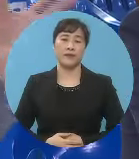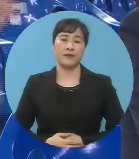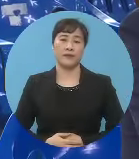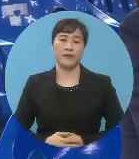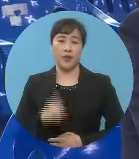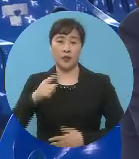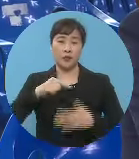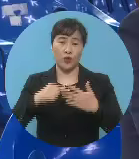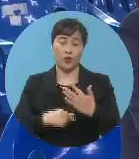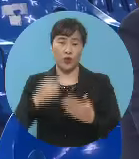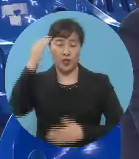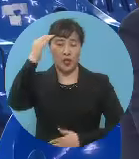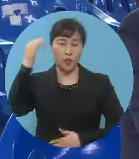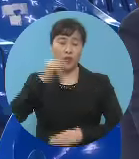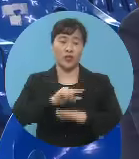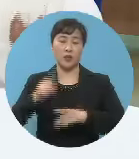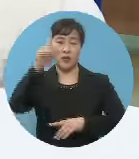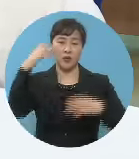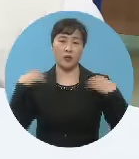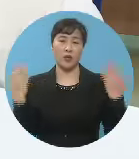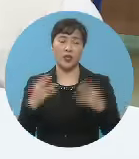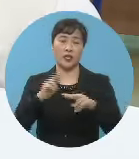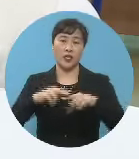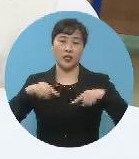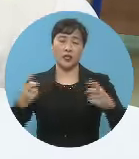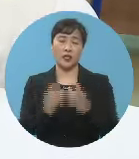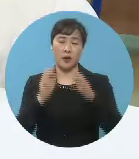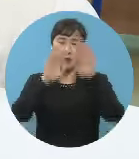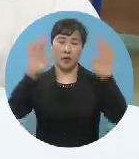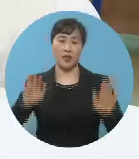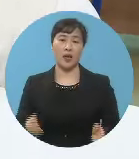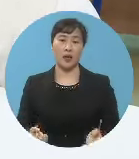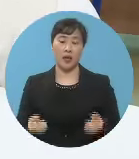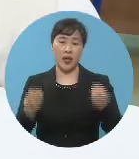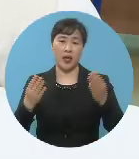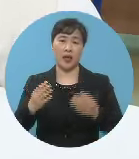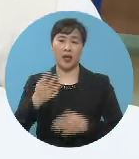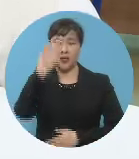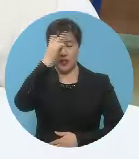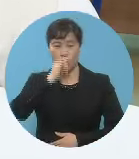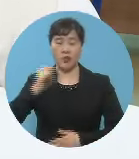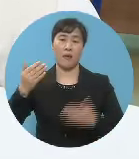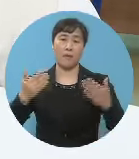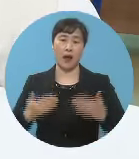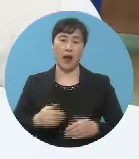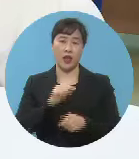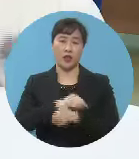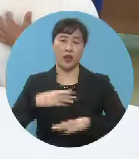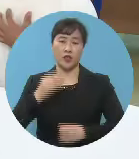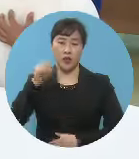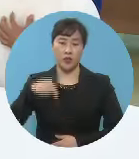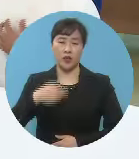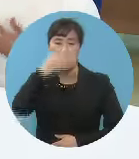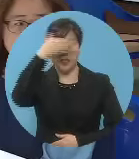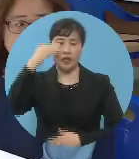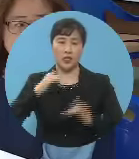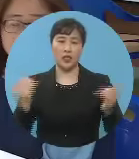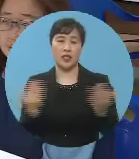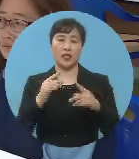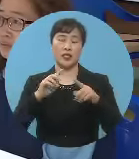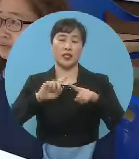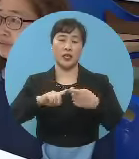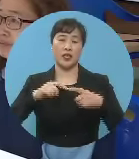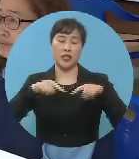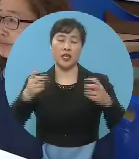있습니다. 이 프로젝트는 대한민국 지방정부 일자리 정책 박람회 최우수상 수상,